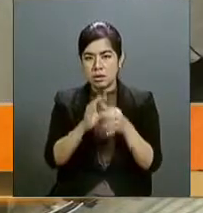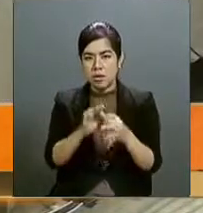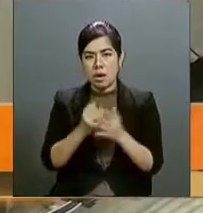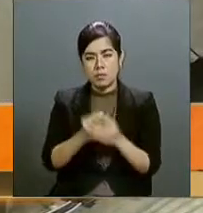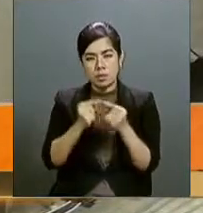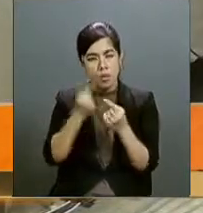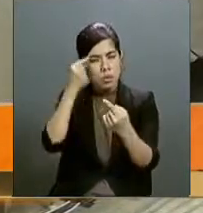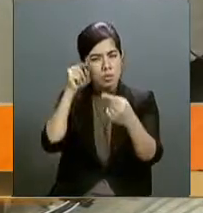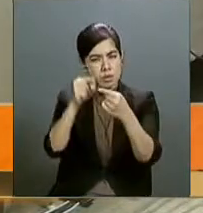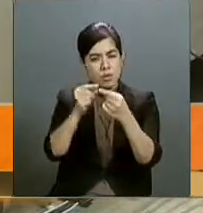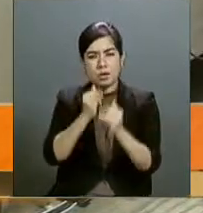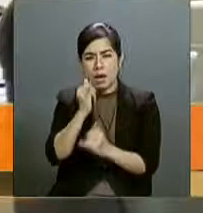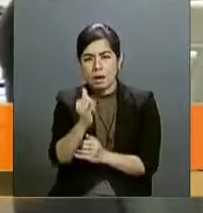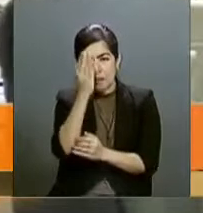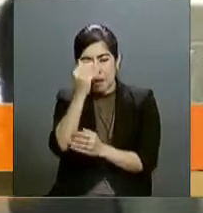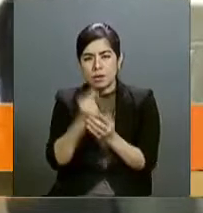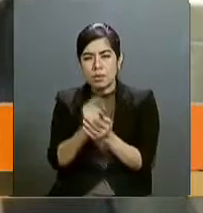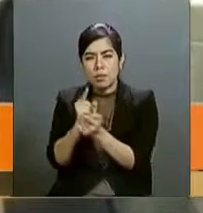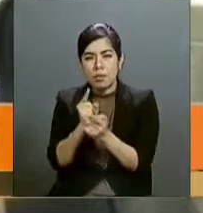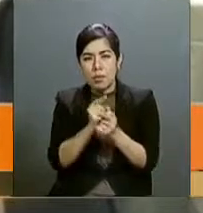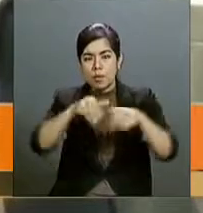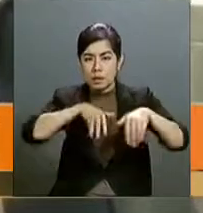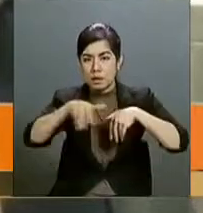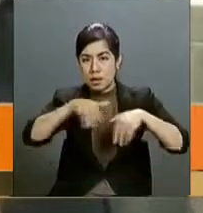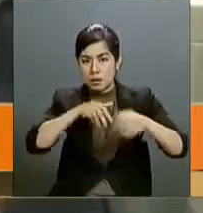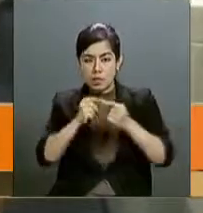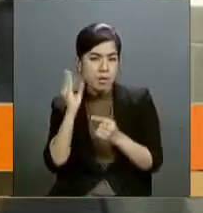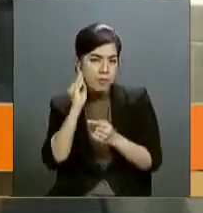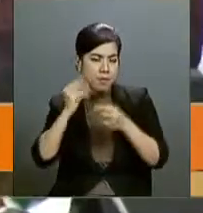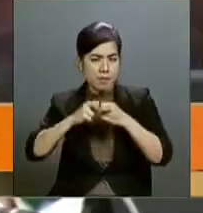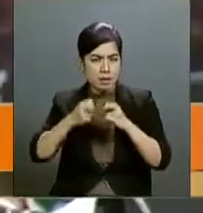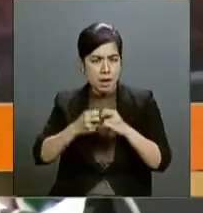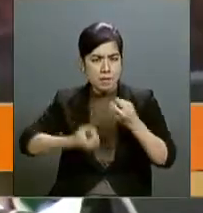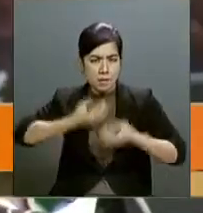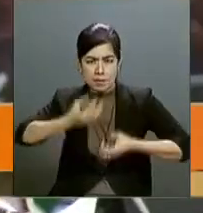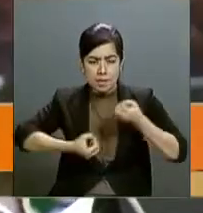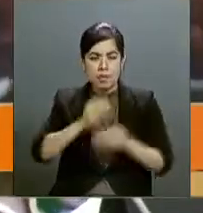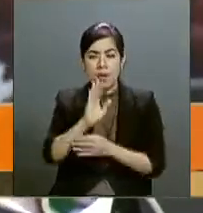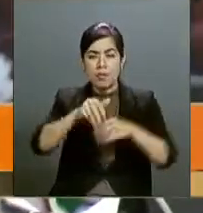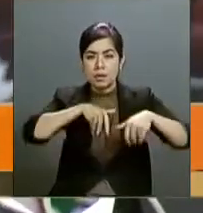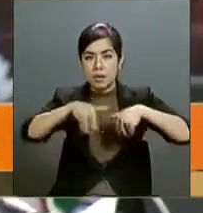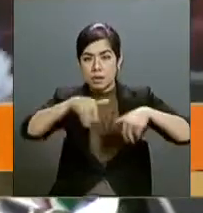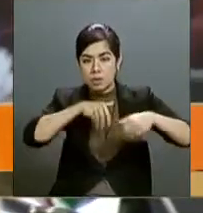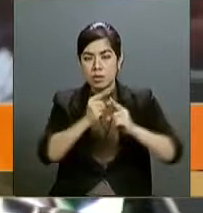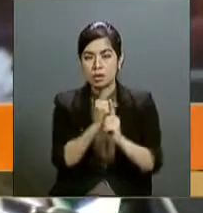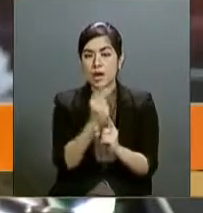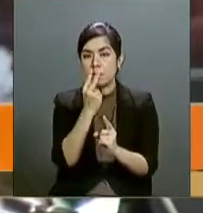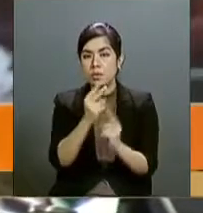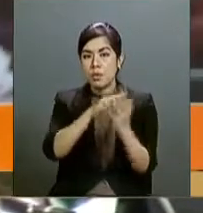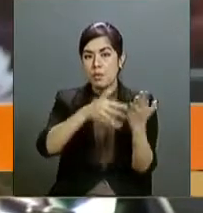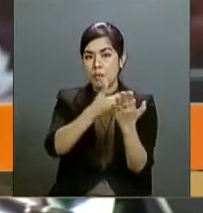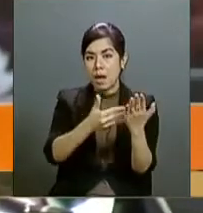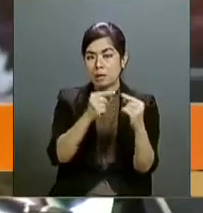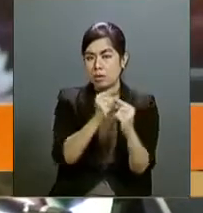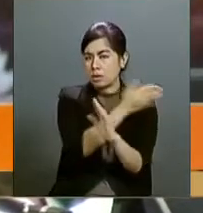ที่เพื่อพบปะและรับฟังปัญหาจากประชาชนและยังเป็นการติดตามความก้าวหน้าแผนงานของโครงการที่ได้ดำเนินการไป